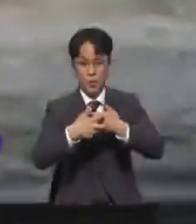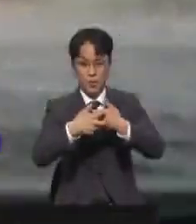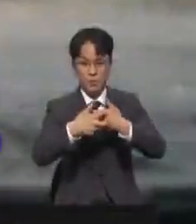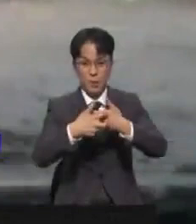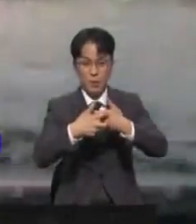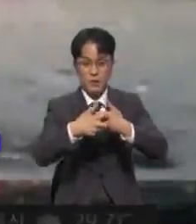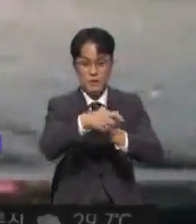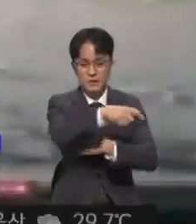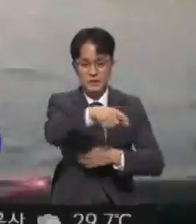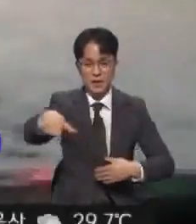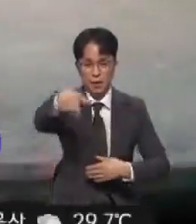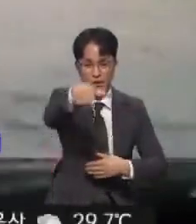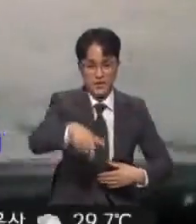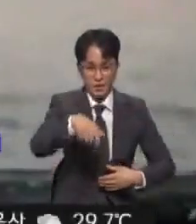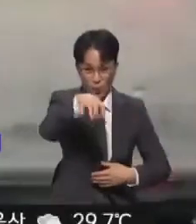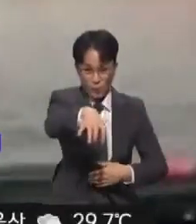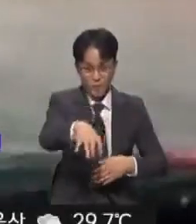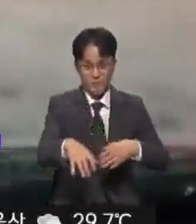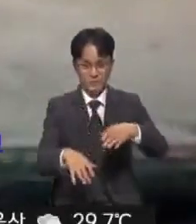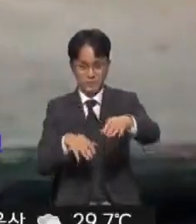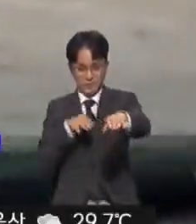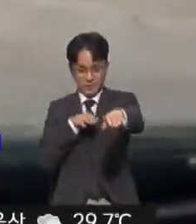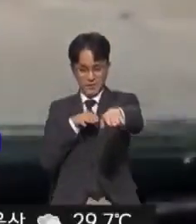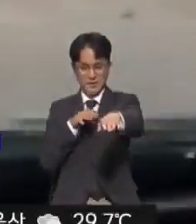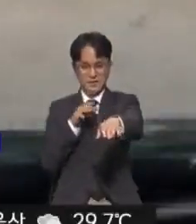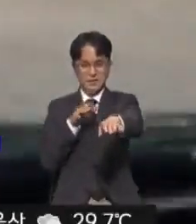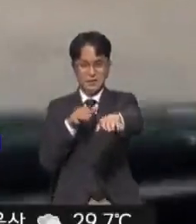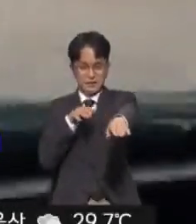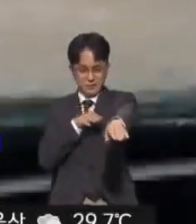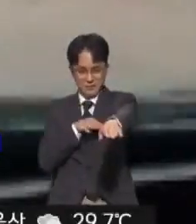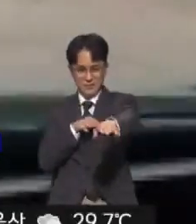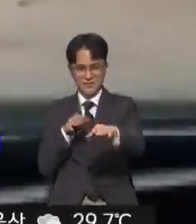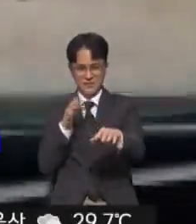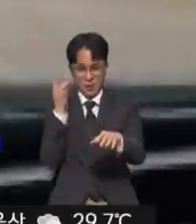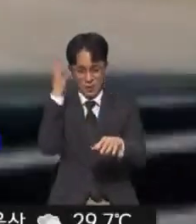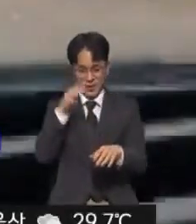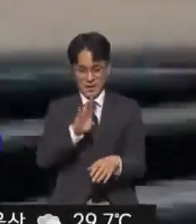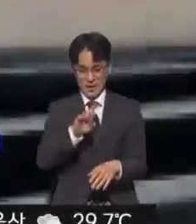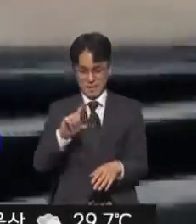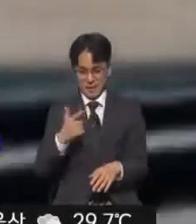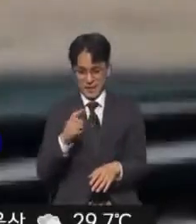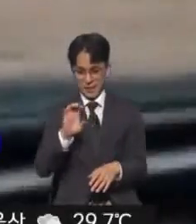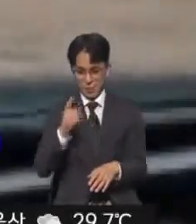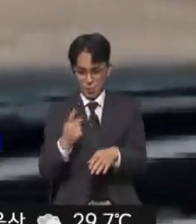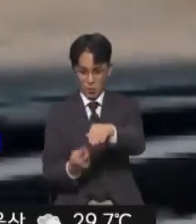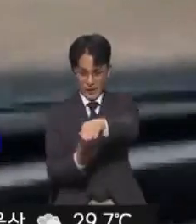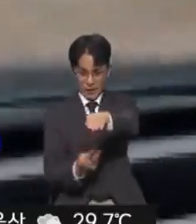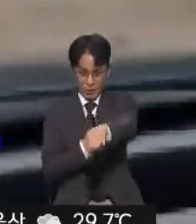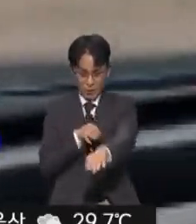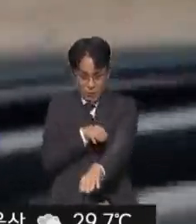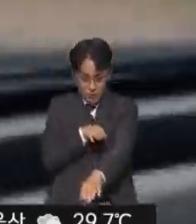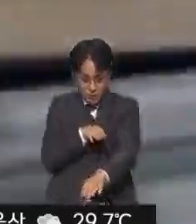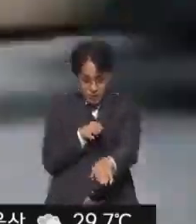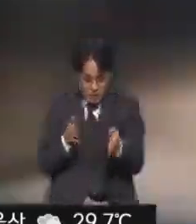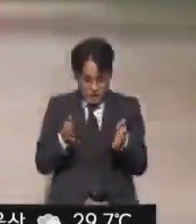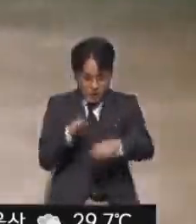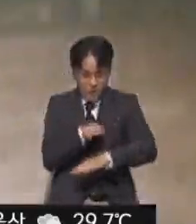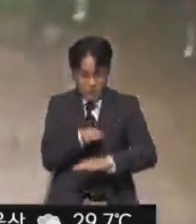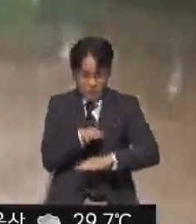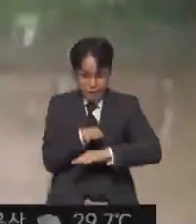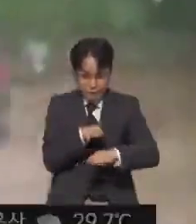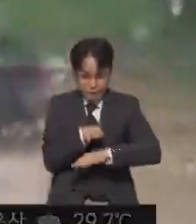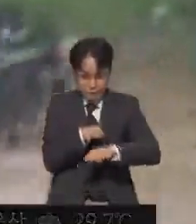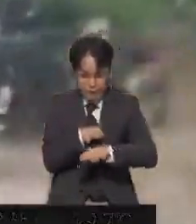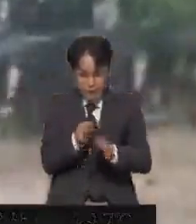뭔가 거기서 차를 유턴해서 다시 국가를 탈 수 있는데 어 물이 차고 있구나라고 퇴근을 하셨다는 계 류